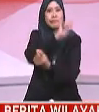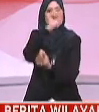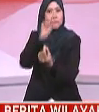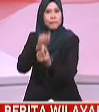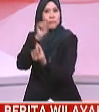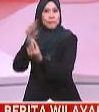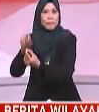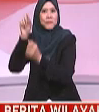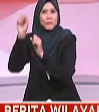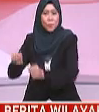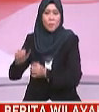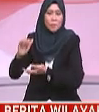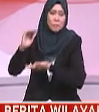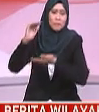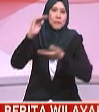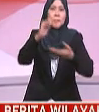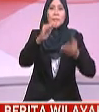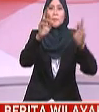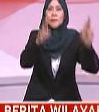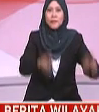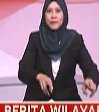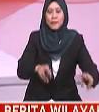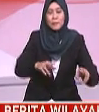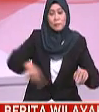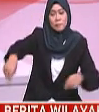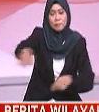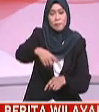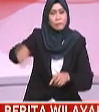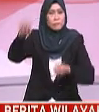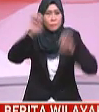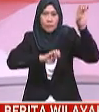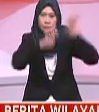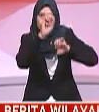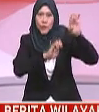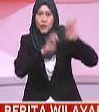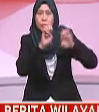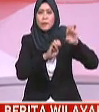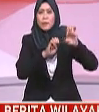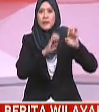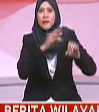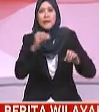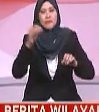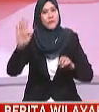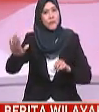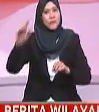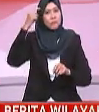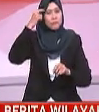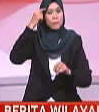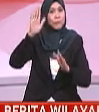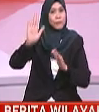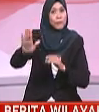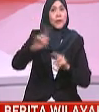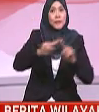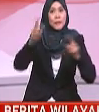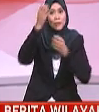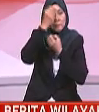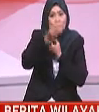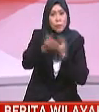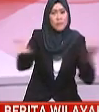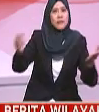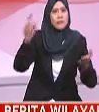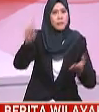boleh sampai kepada rakyat. Lepas itu suruh kepada rakyat lah untuk membuat penilaian dan pendirian mereka. Tapi yang pentingnya maklumat itu kena